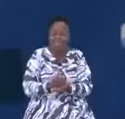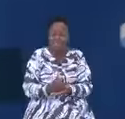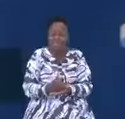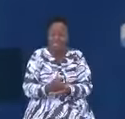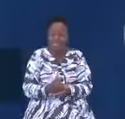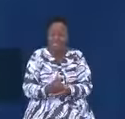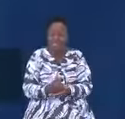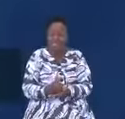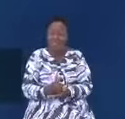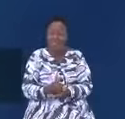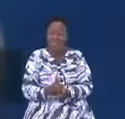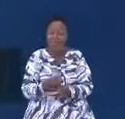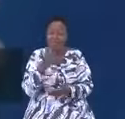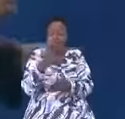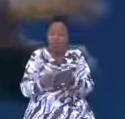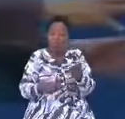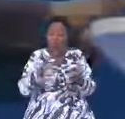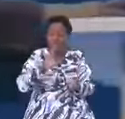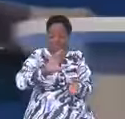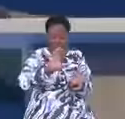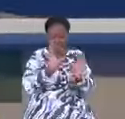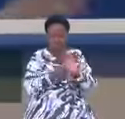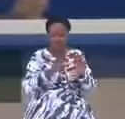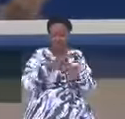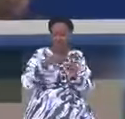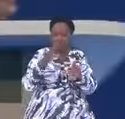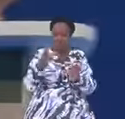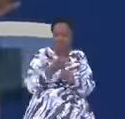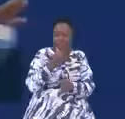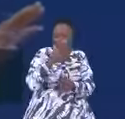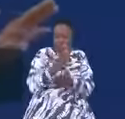quand tu prends des bouts de papier